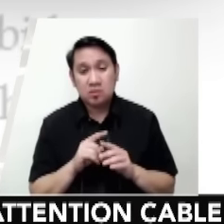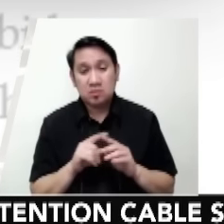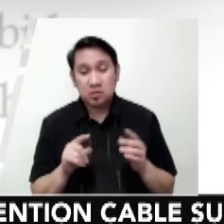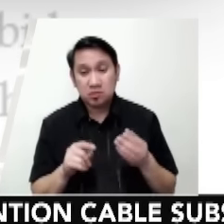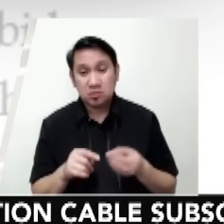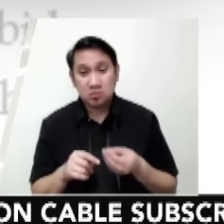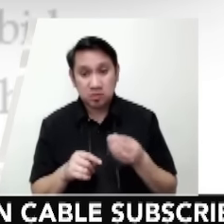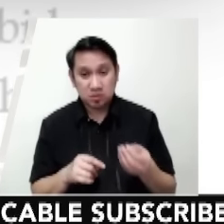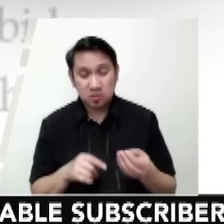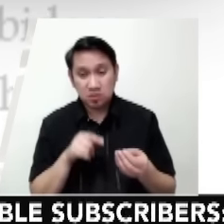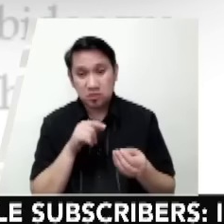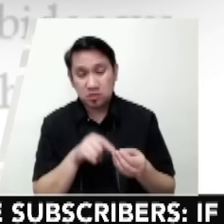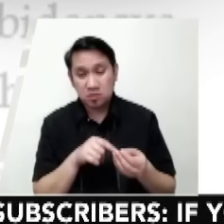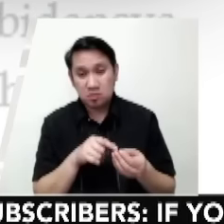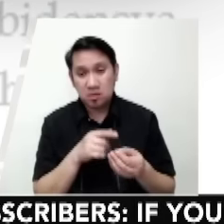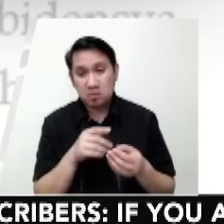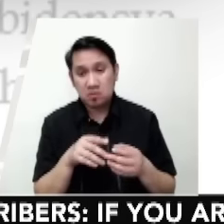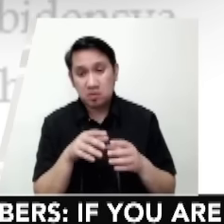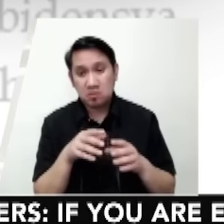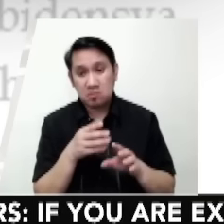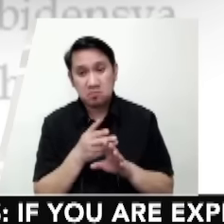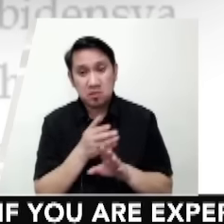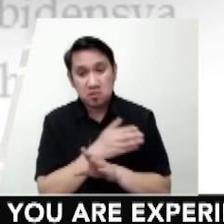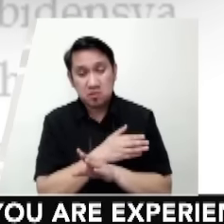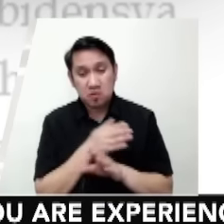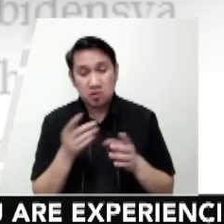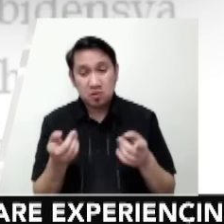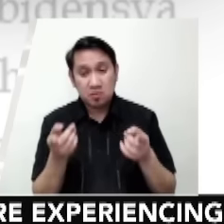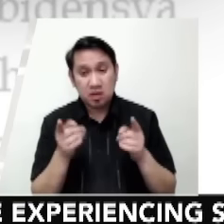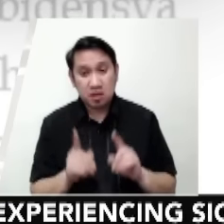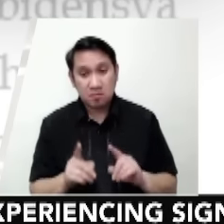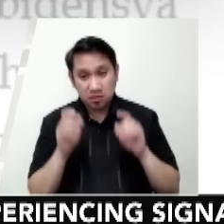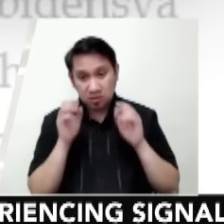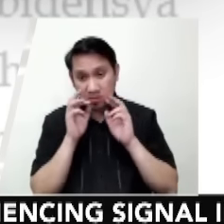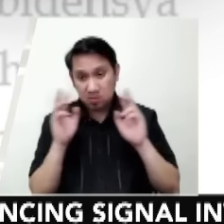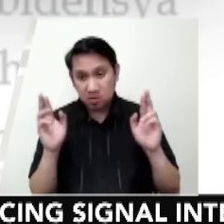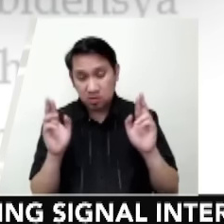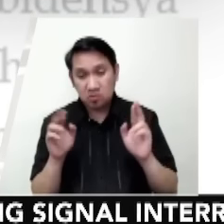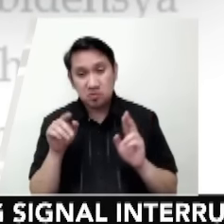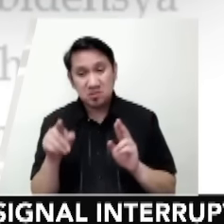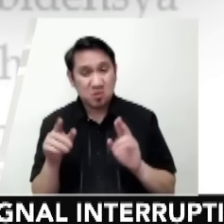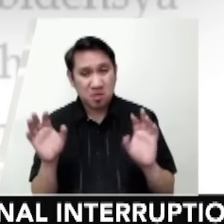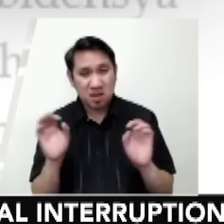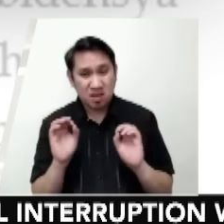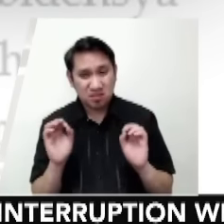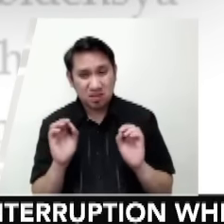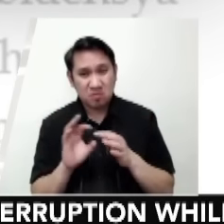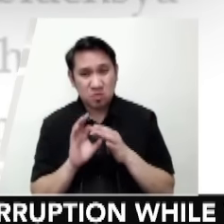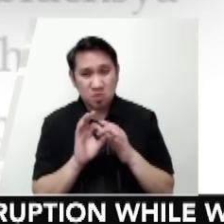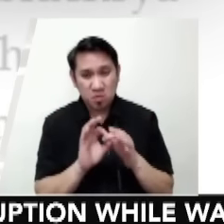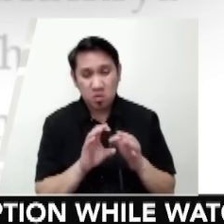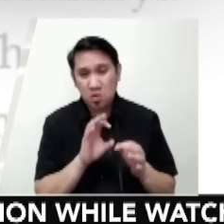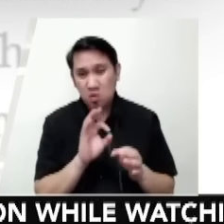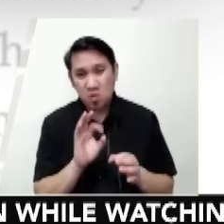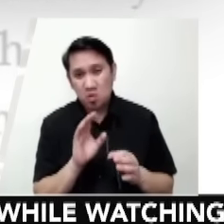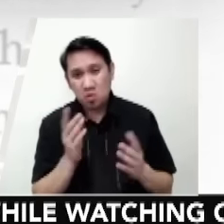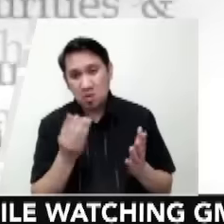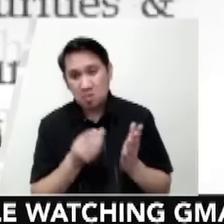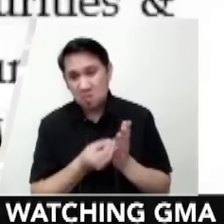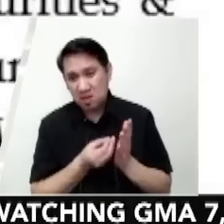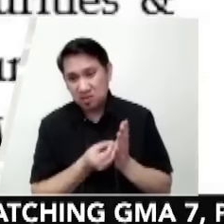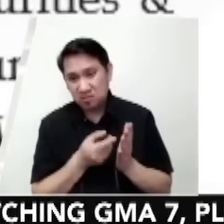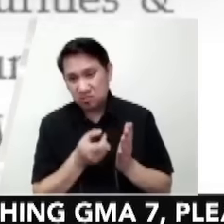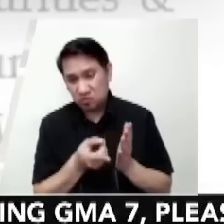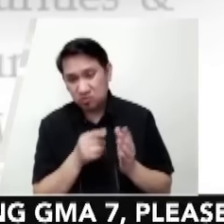of assignment bago pamahalal noong 2022. Wala na raw siyang direktang partisipasyon o financial na interes sa kumpanya nang mangyari ang mga